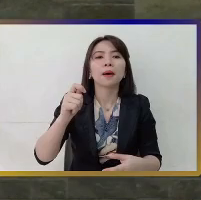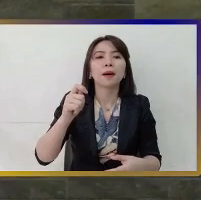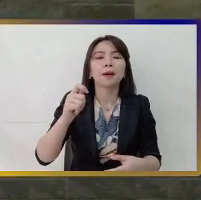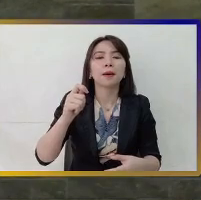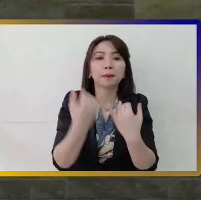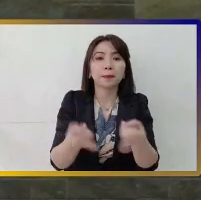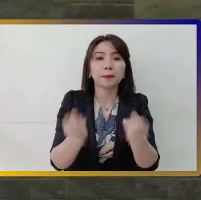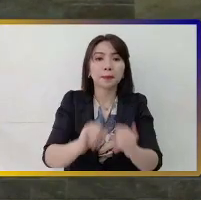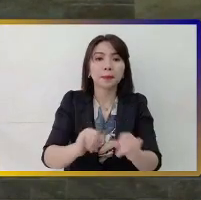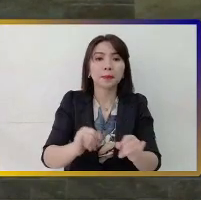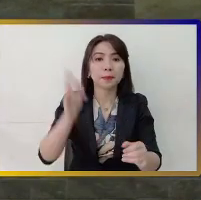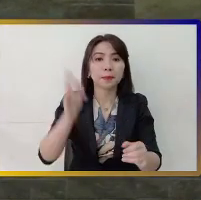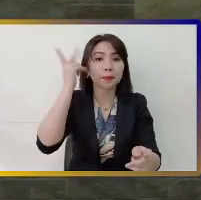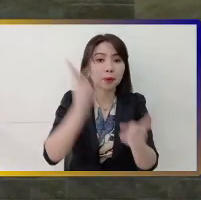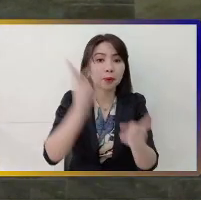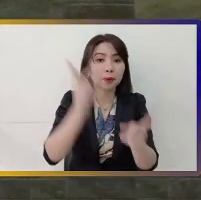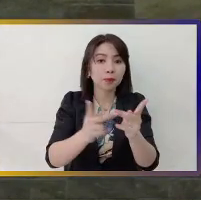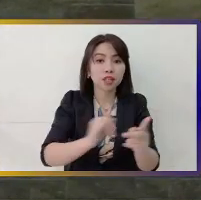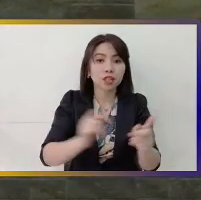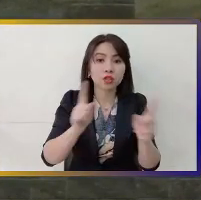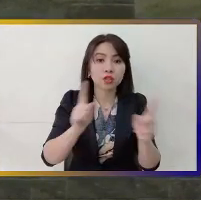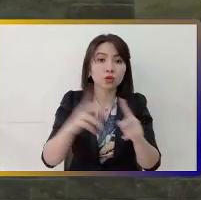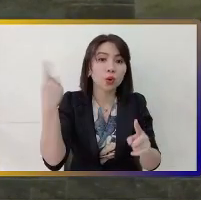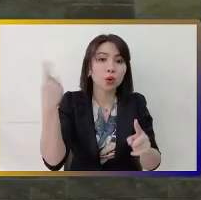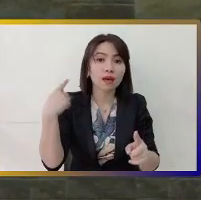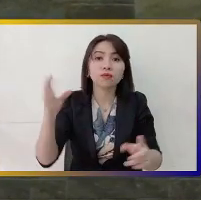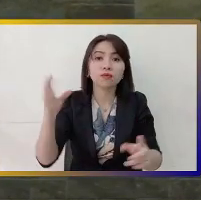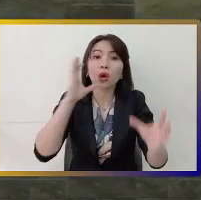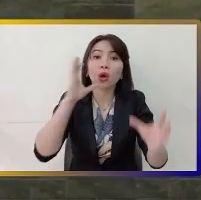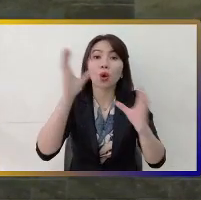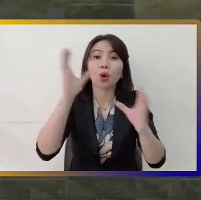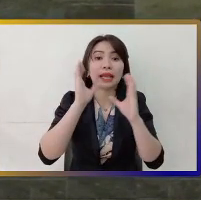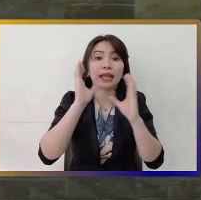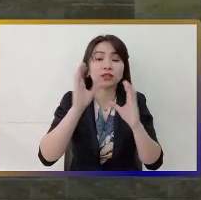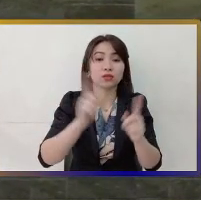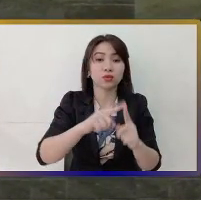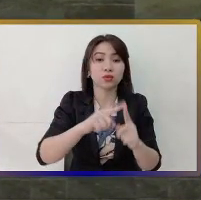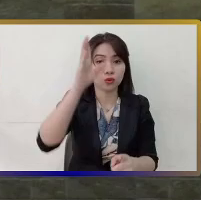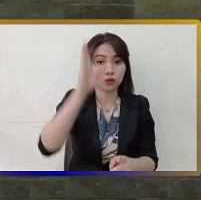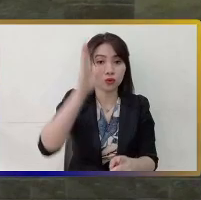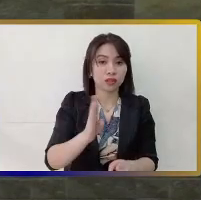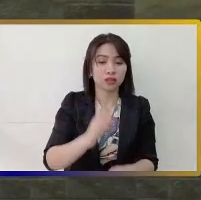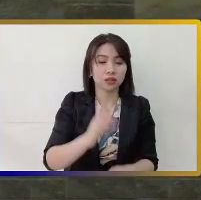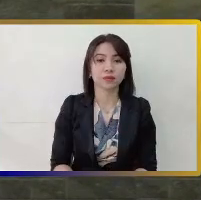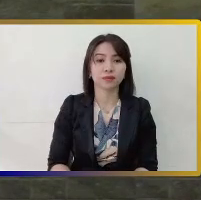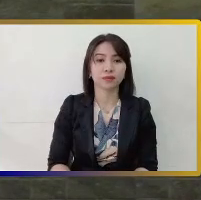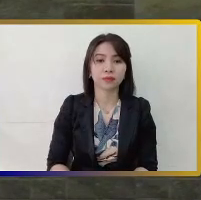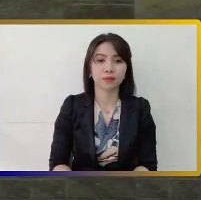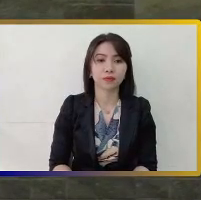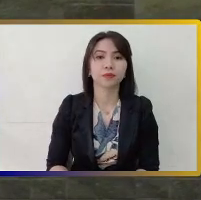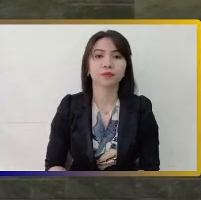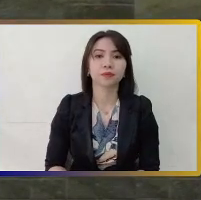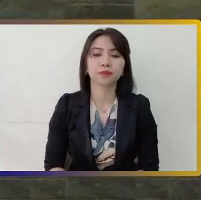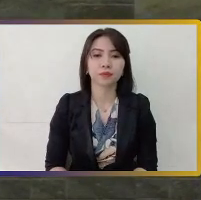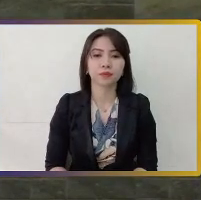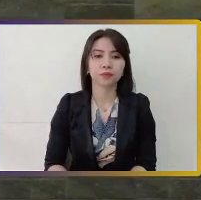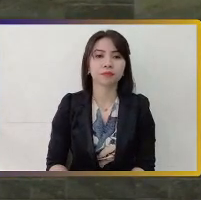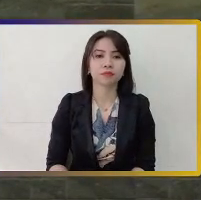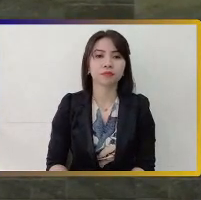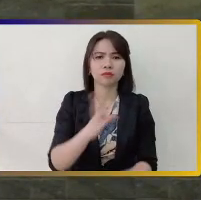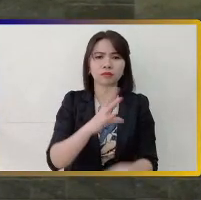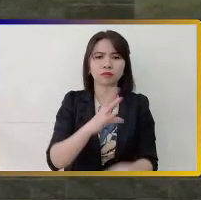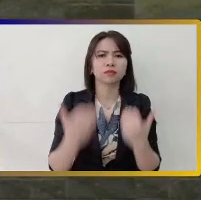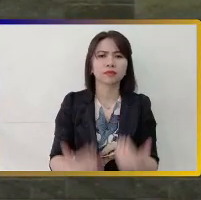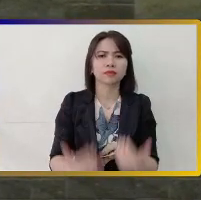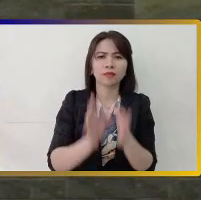an encounter with God. Okay? Now, bakit po? Pupunta tayo dito sa simbahan. You've got to have in